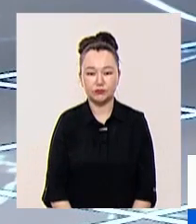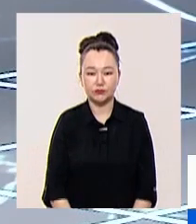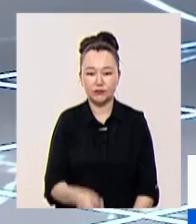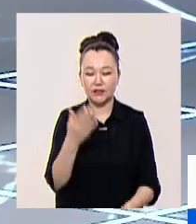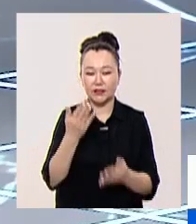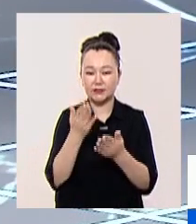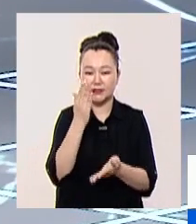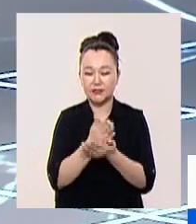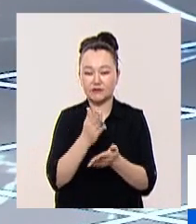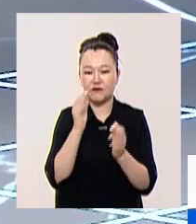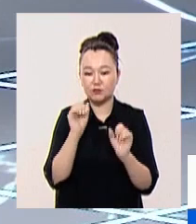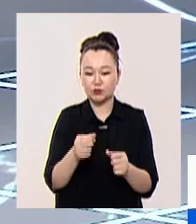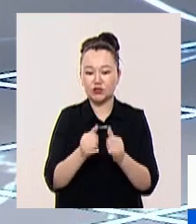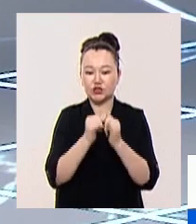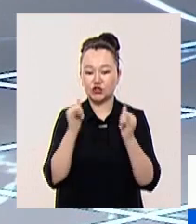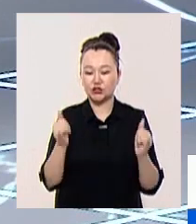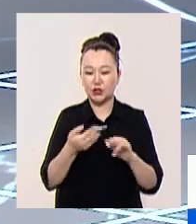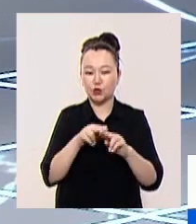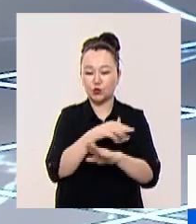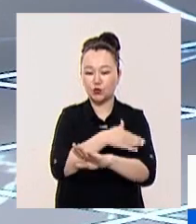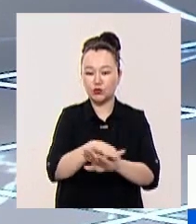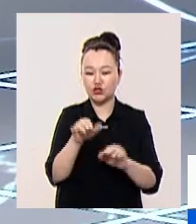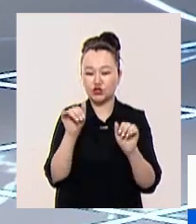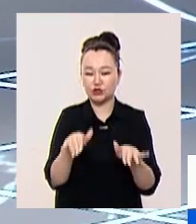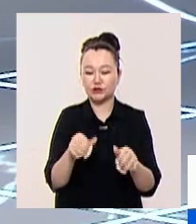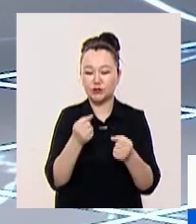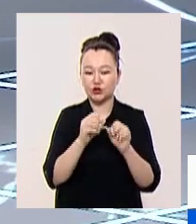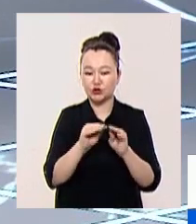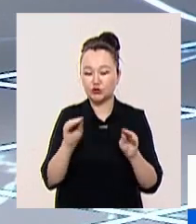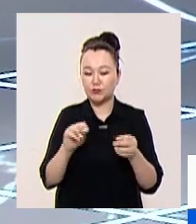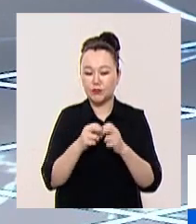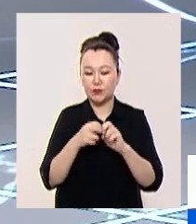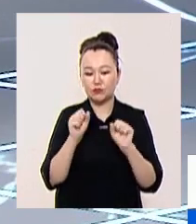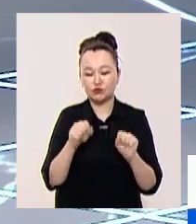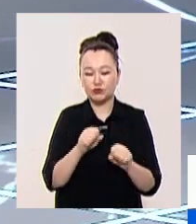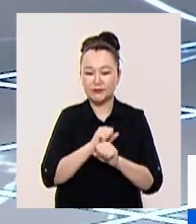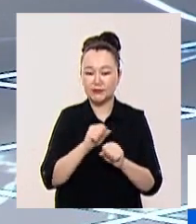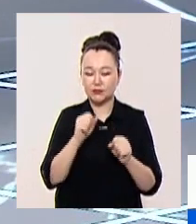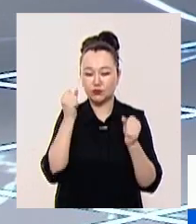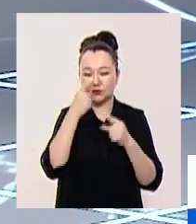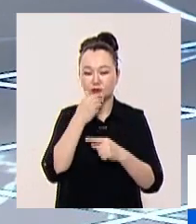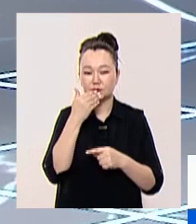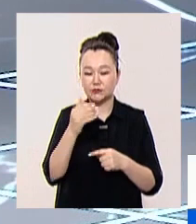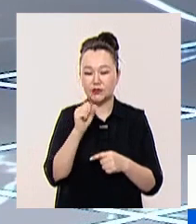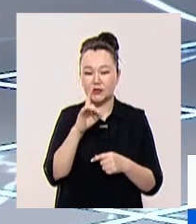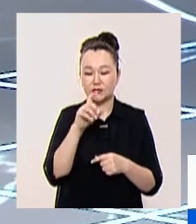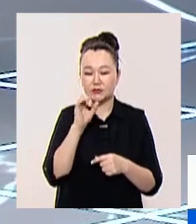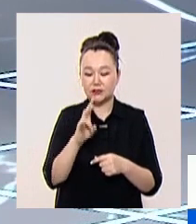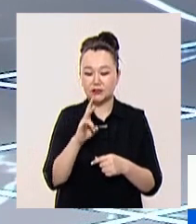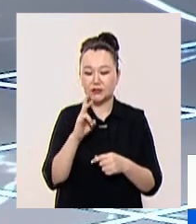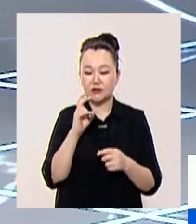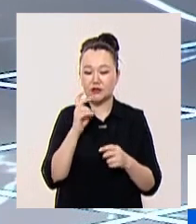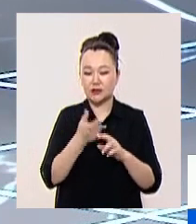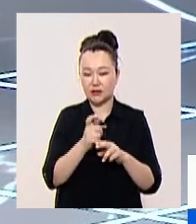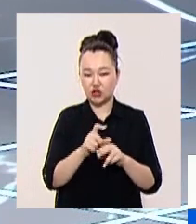Есть ли возможность расширить эту улицу и решить вопрос с парковкой, нам ответит Арслан Калякпаров. Добрый вечер, Арслан. А есть ли решение